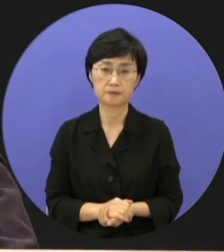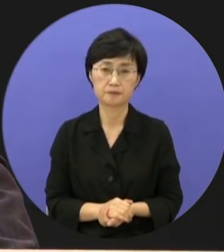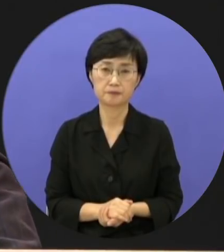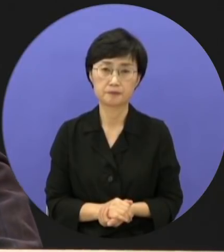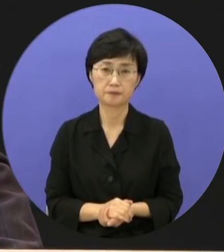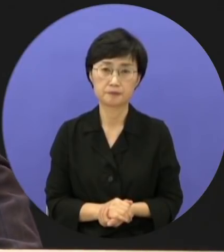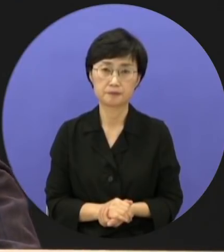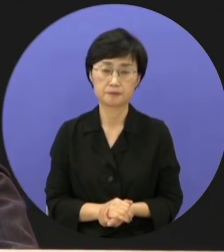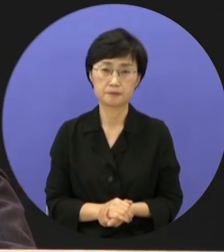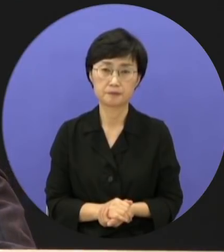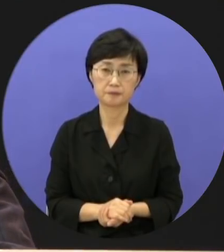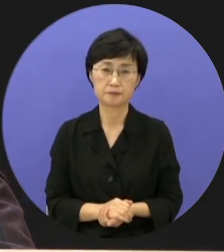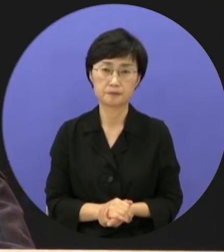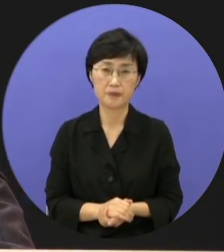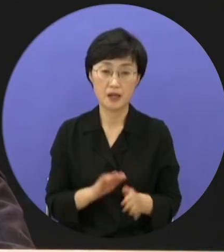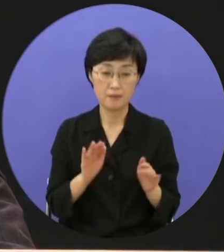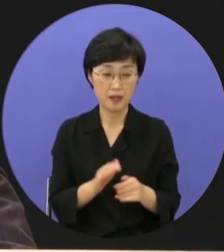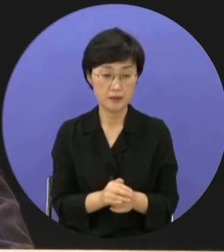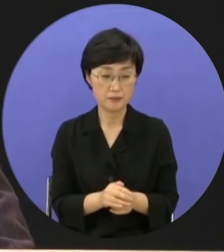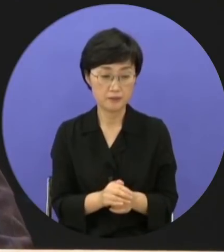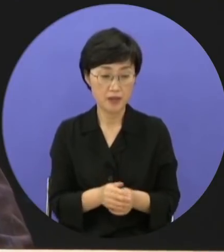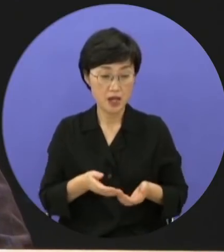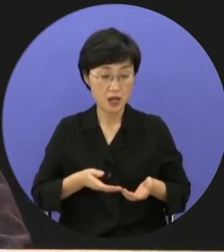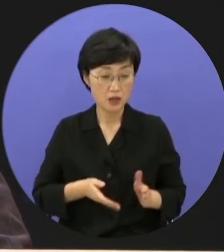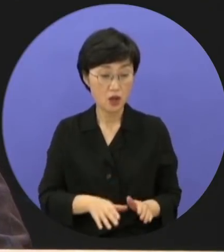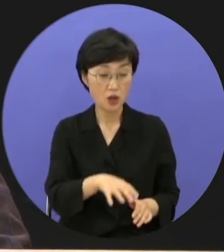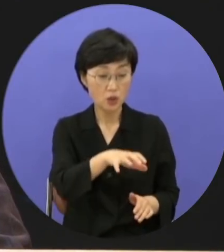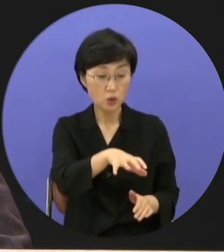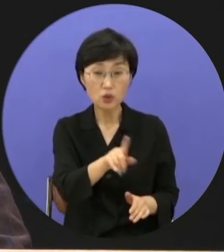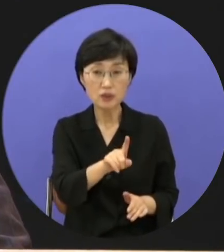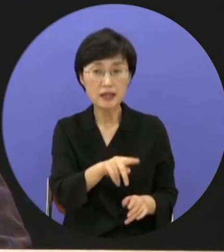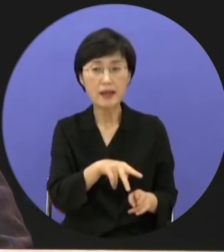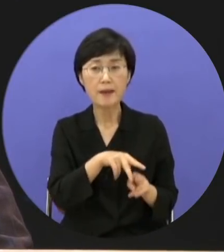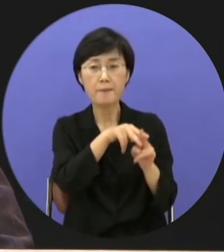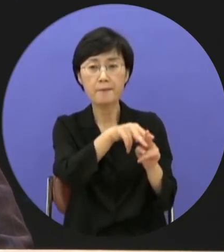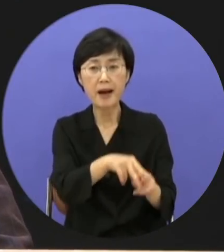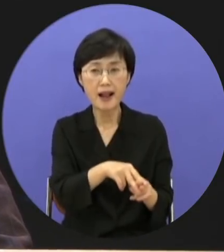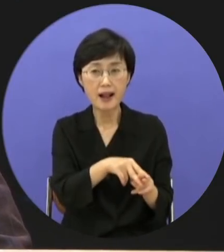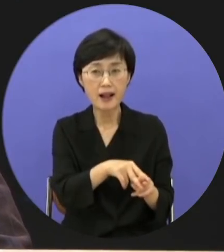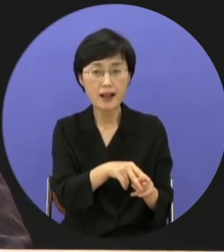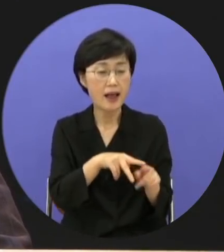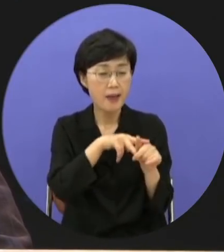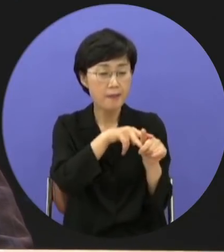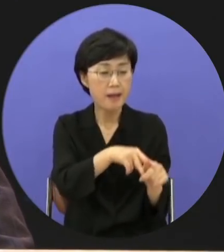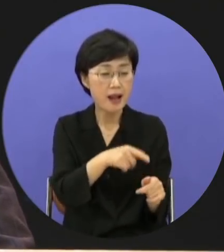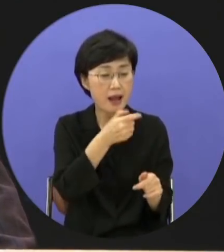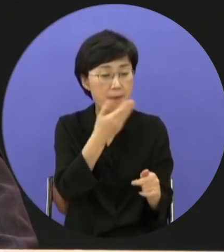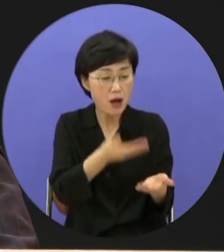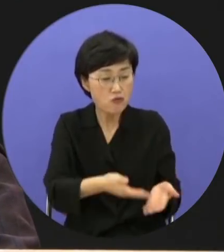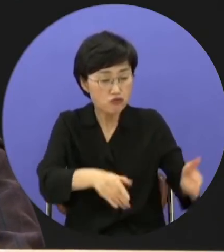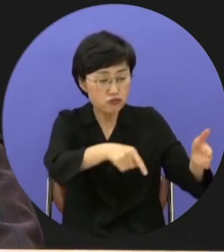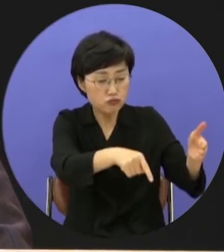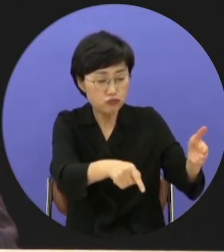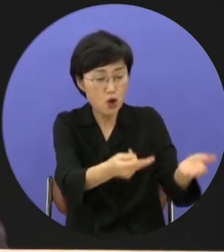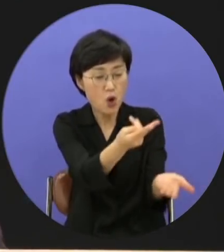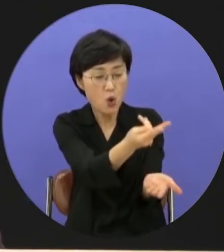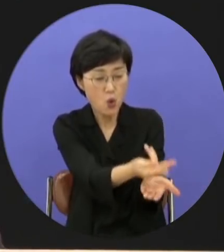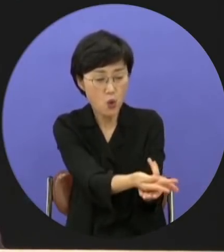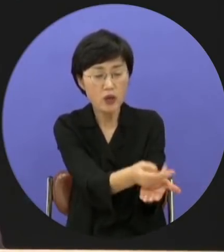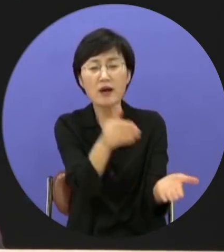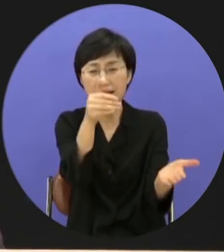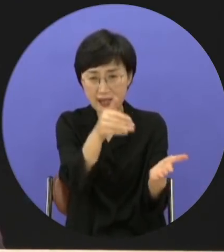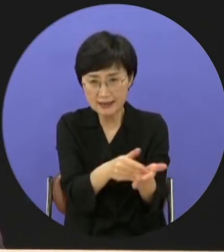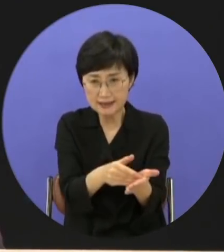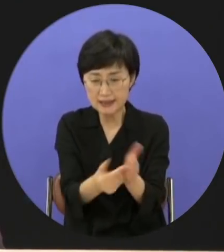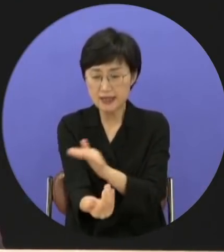저 말구유에 태어날 거다. 그가 예언됐어요. The fact that he was born in a manger was also prophesied in advance.